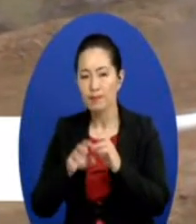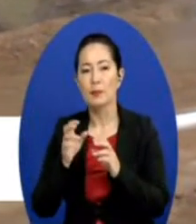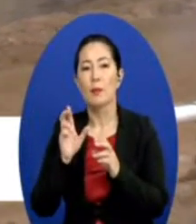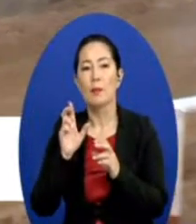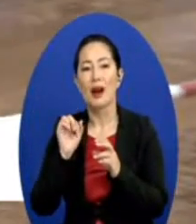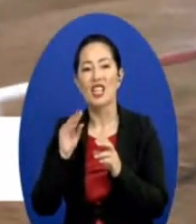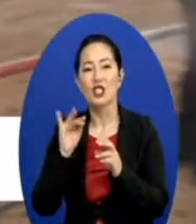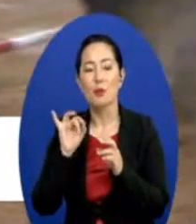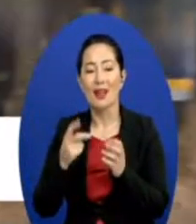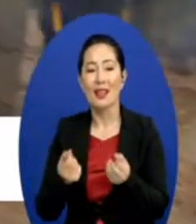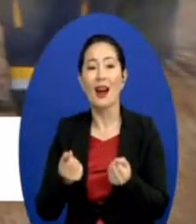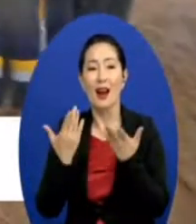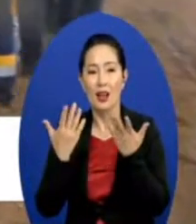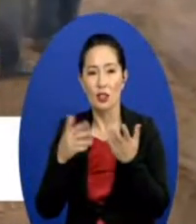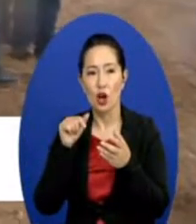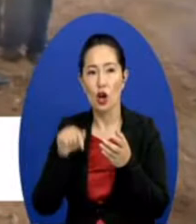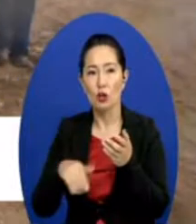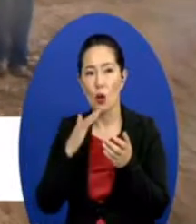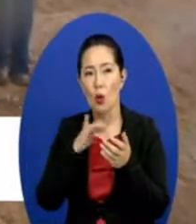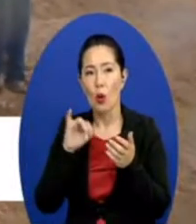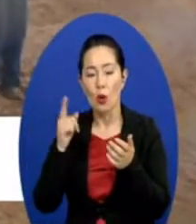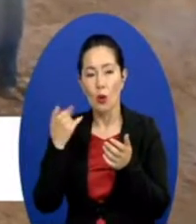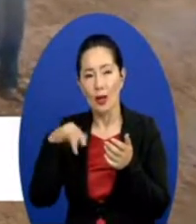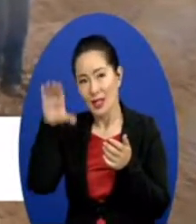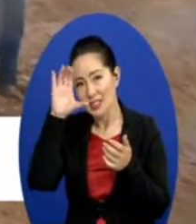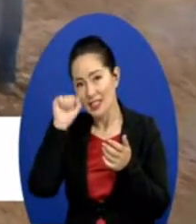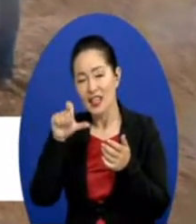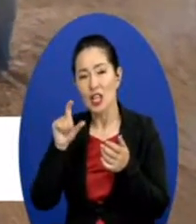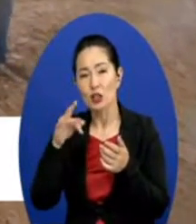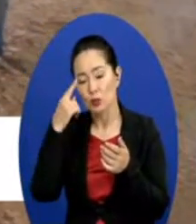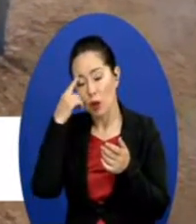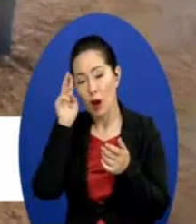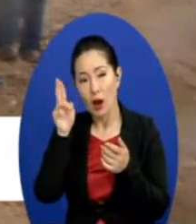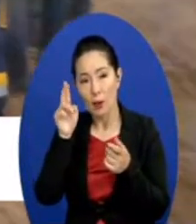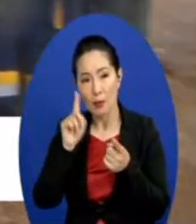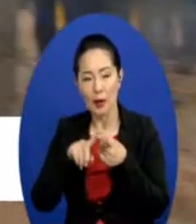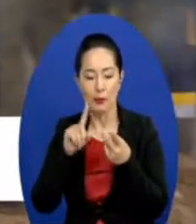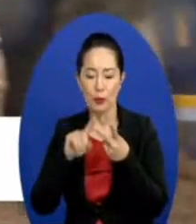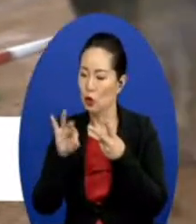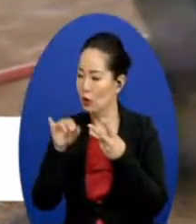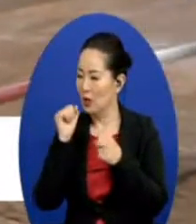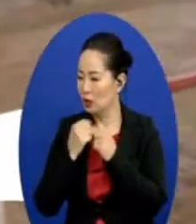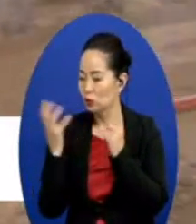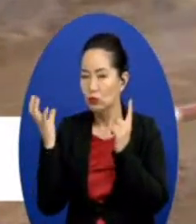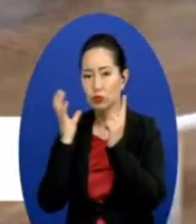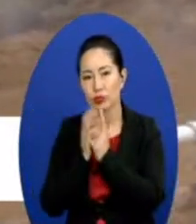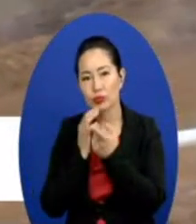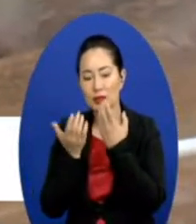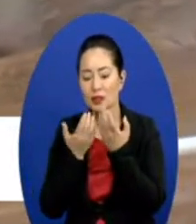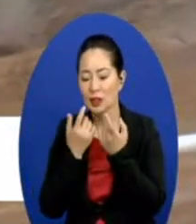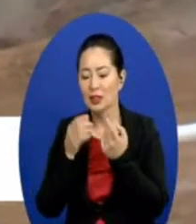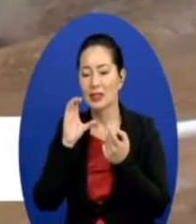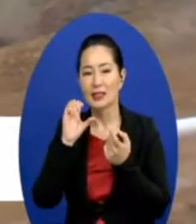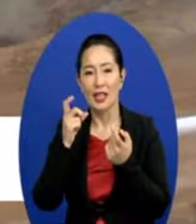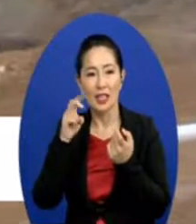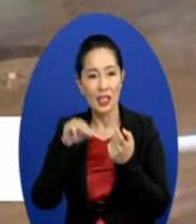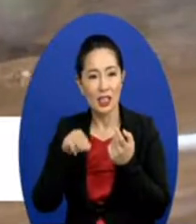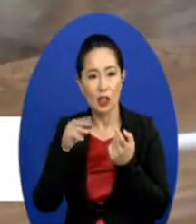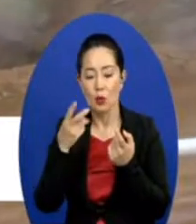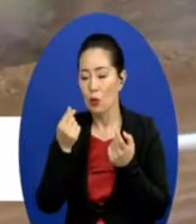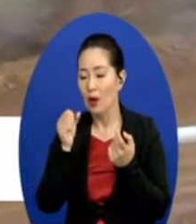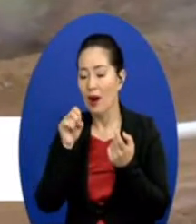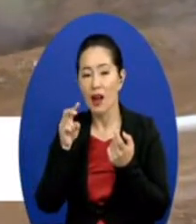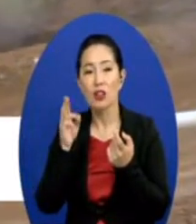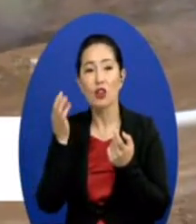байна. За өнөөдөр уул уурхайн сайд за Эрдэнэс Монгол компани төлөөлөл болон бусад албаныхан салхитын мөнгөний мөнгө алтны ордтой